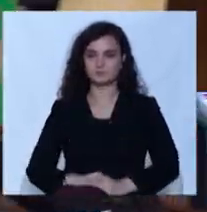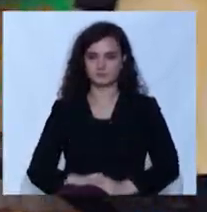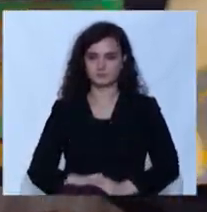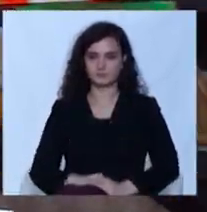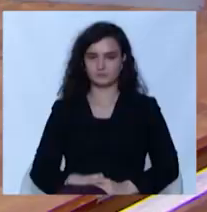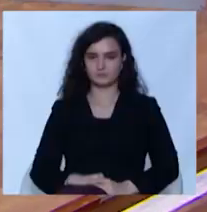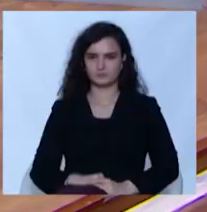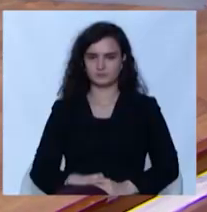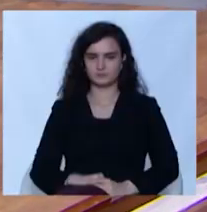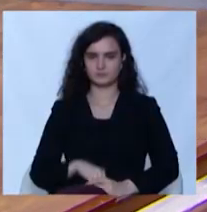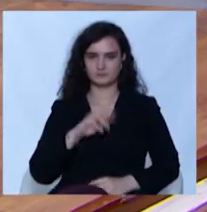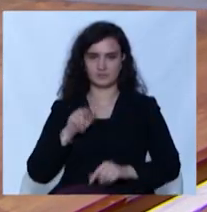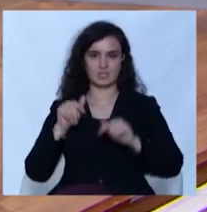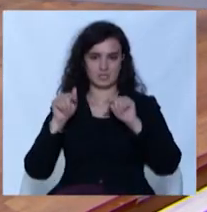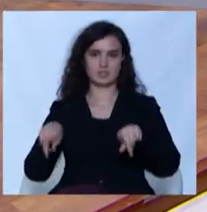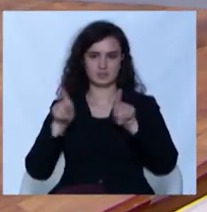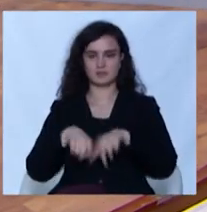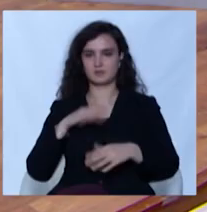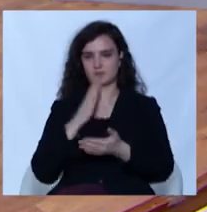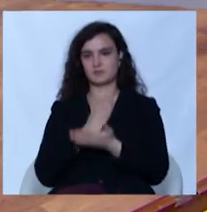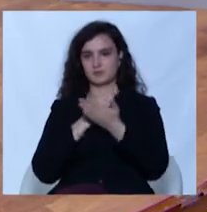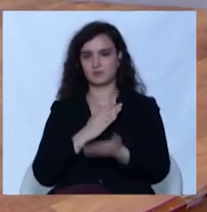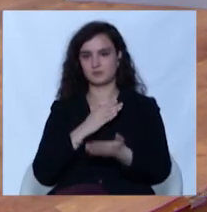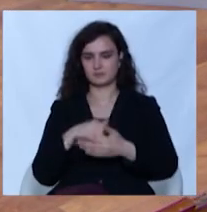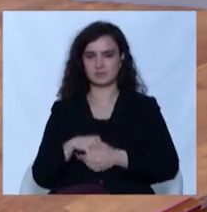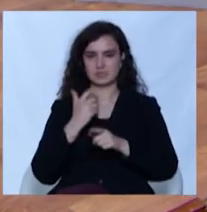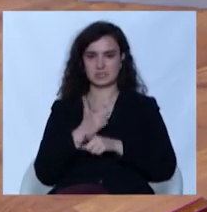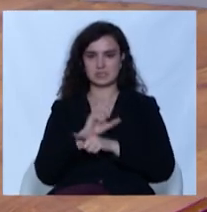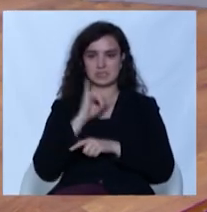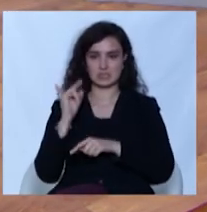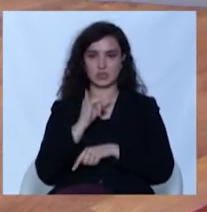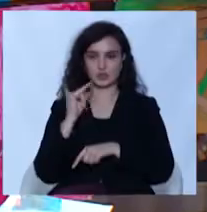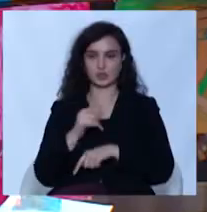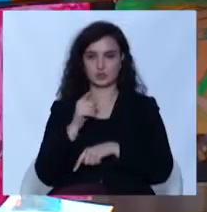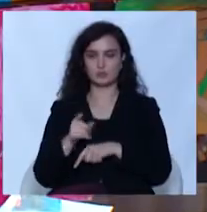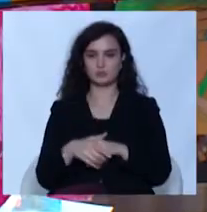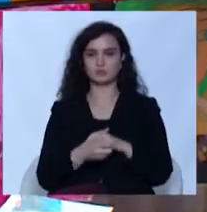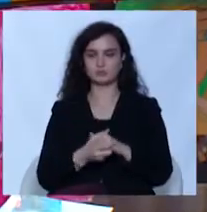და აქაც გვაქვს ძალიან საინტერესო